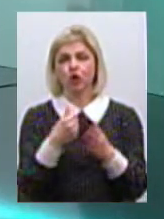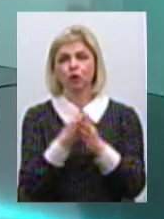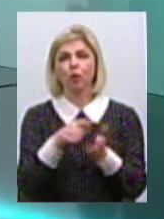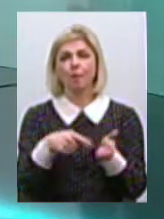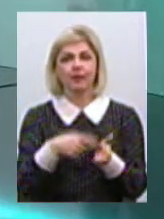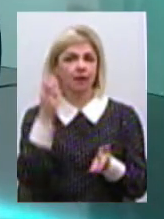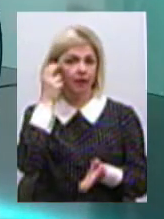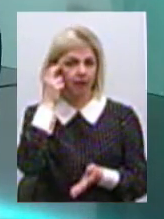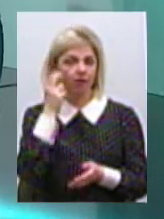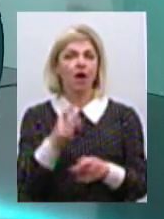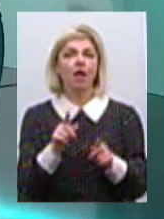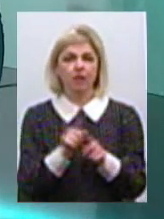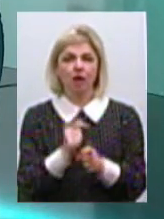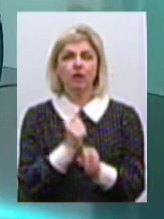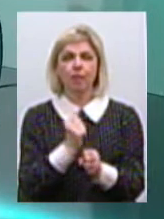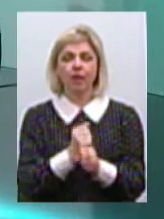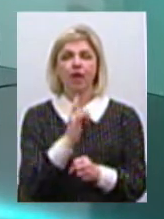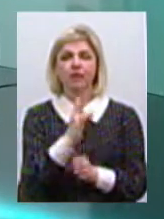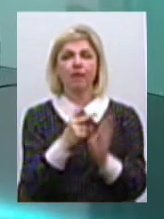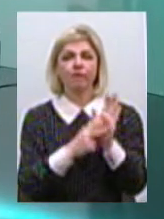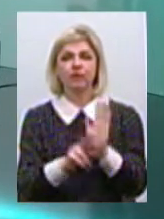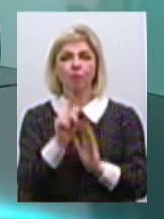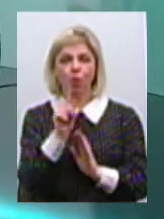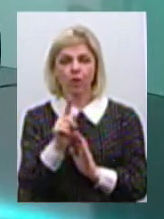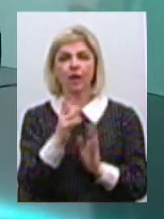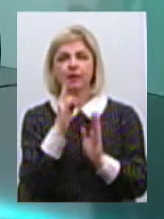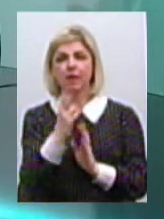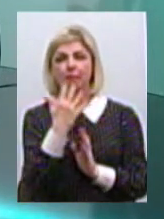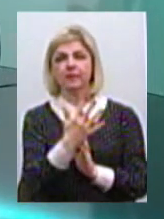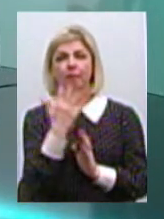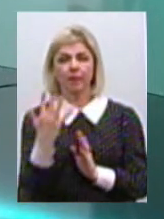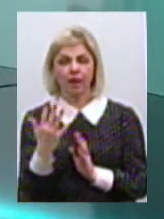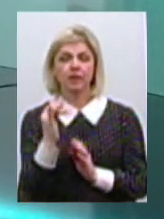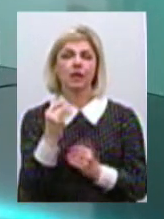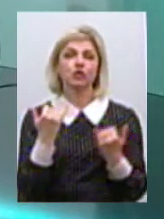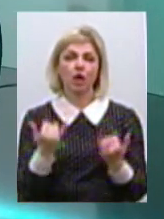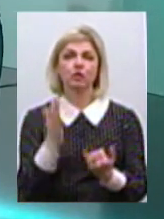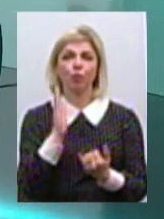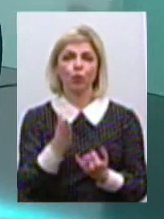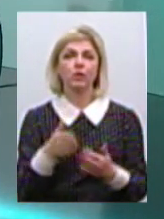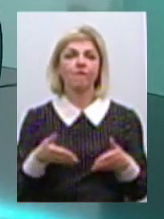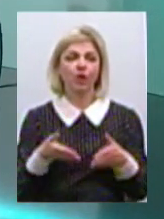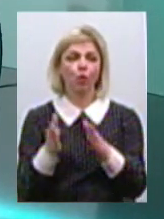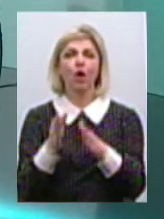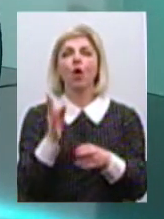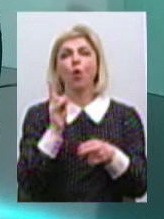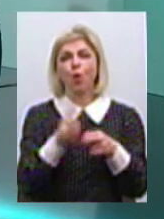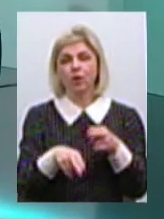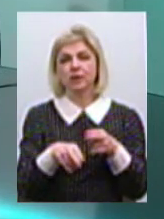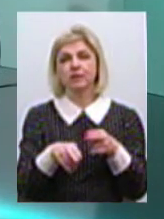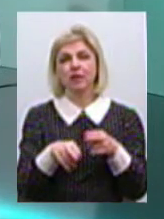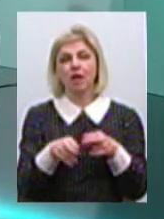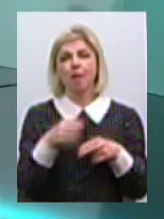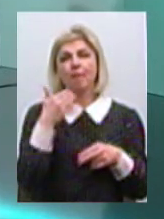Києва. Також працюємо Р-81, Р-55 і зараз будемо виходити на Кінецьпіль, це